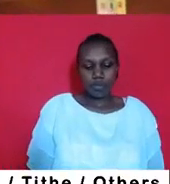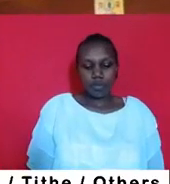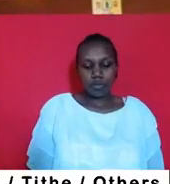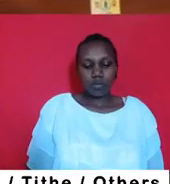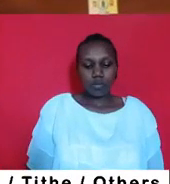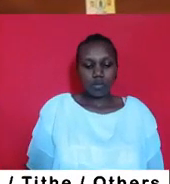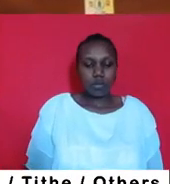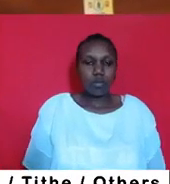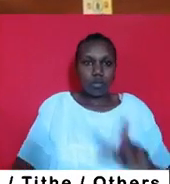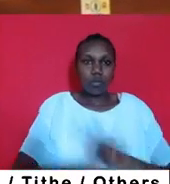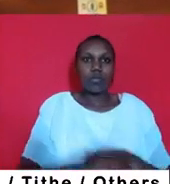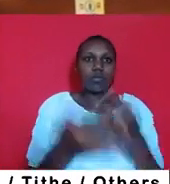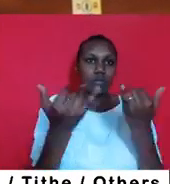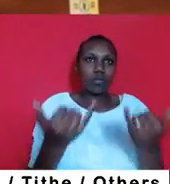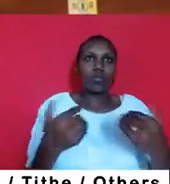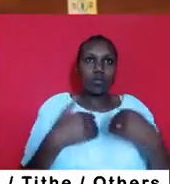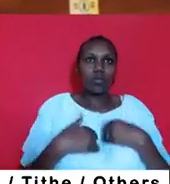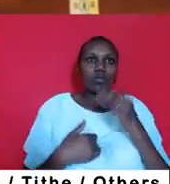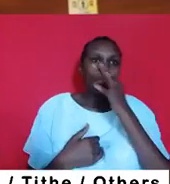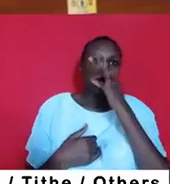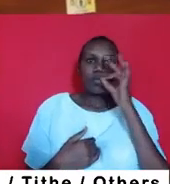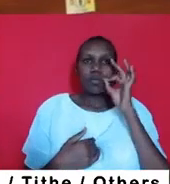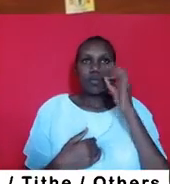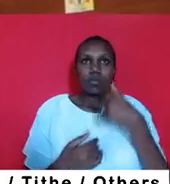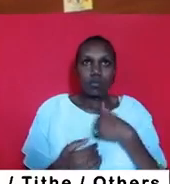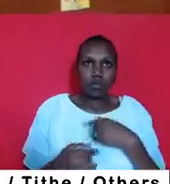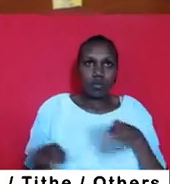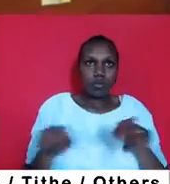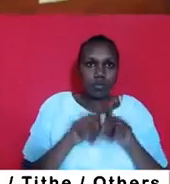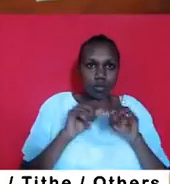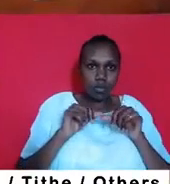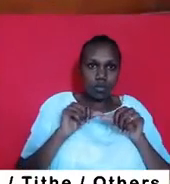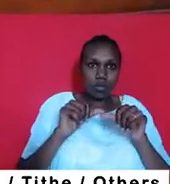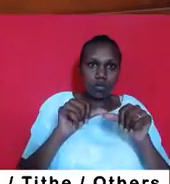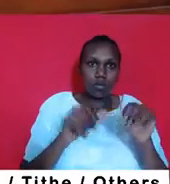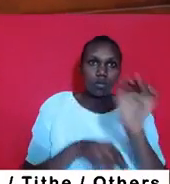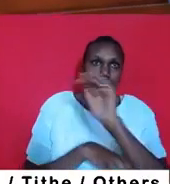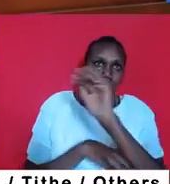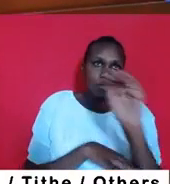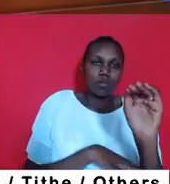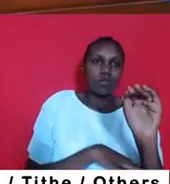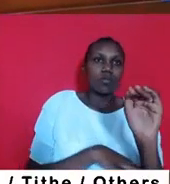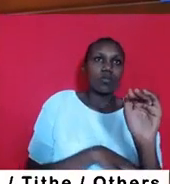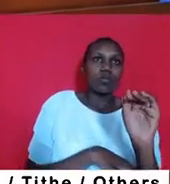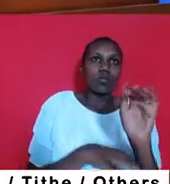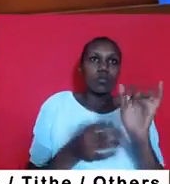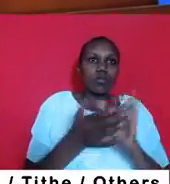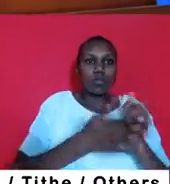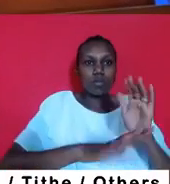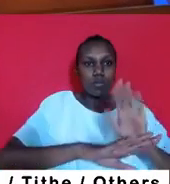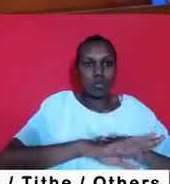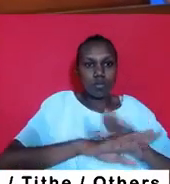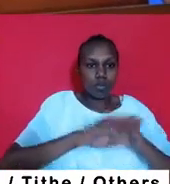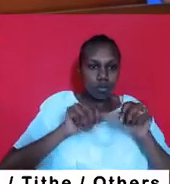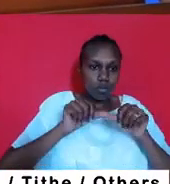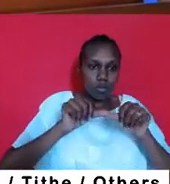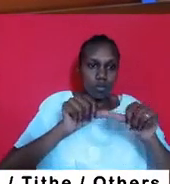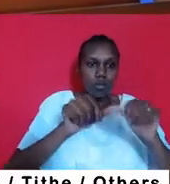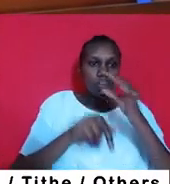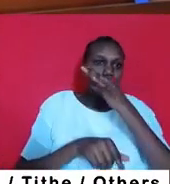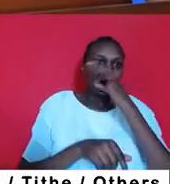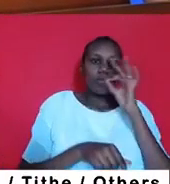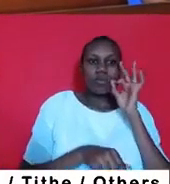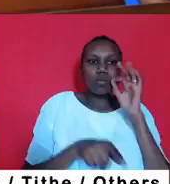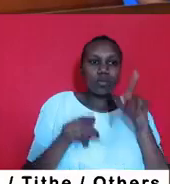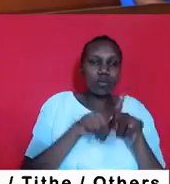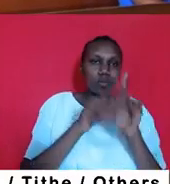Wakati huu tuko katika wakati wa saumu na tunaendelea kuhimizwa ni vyema kuendelea kufunga